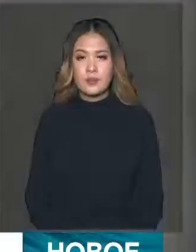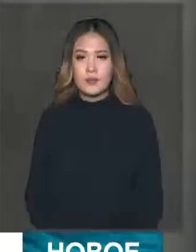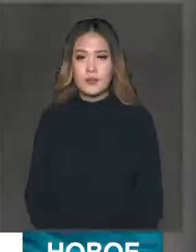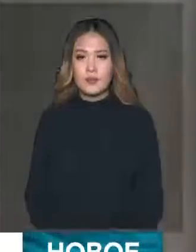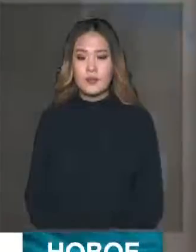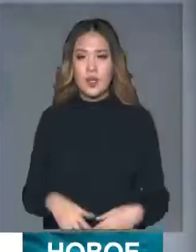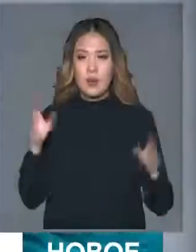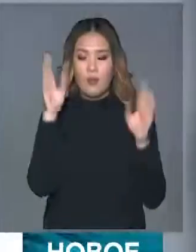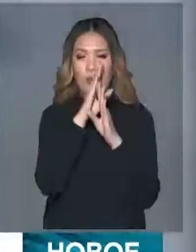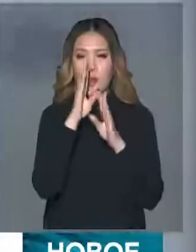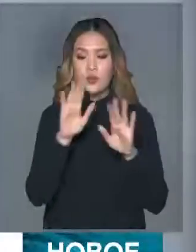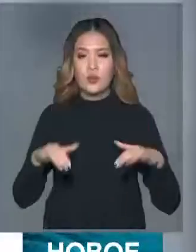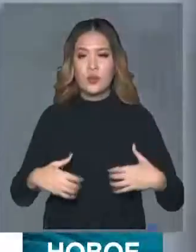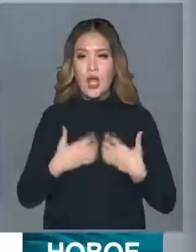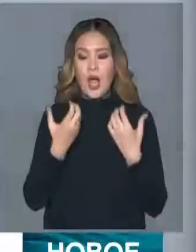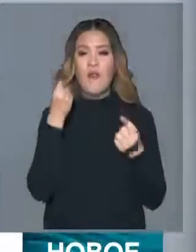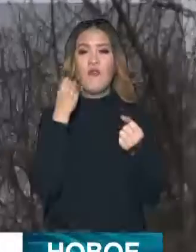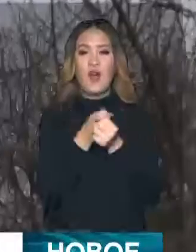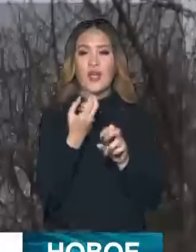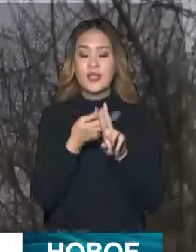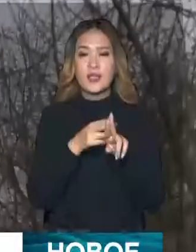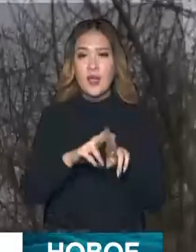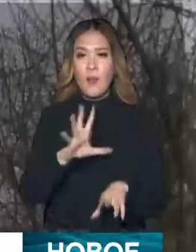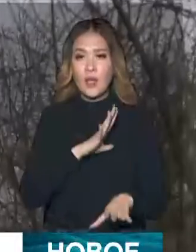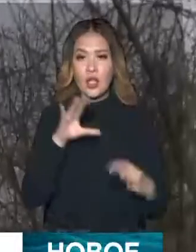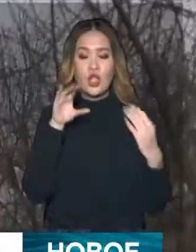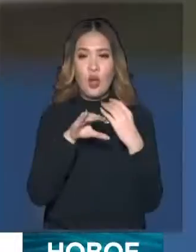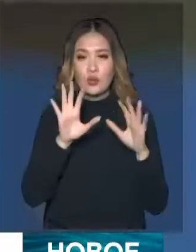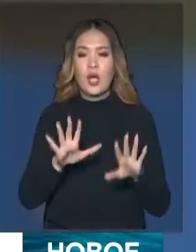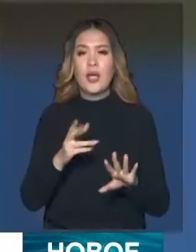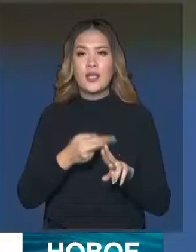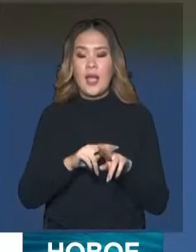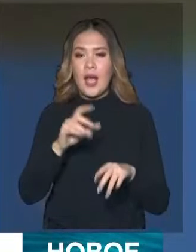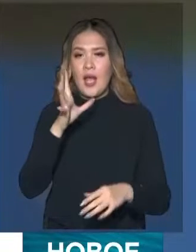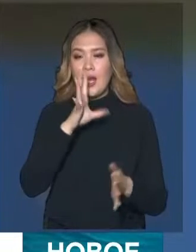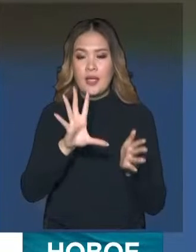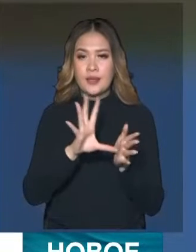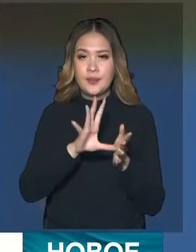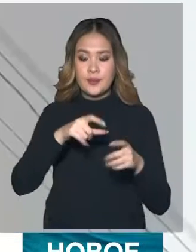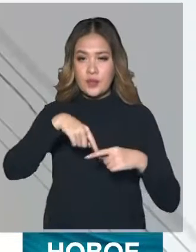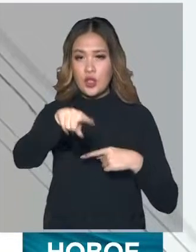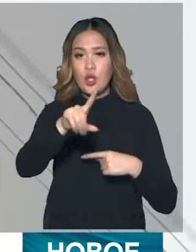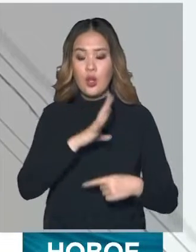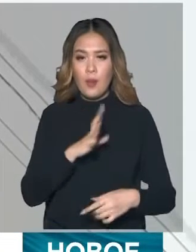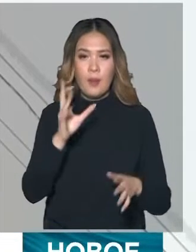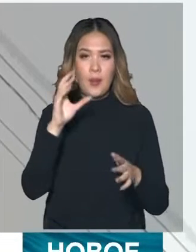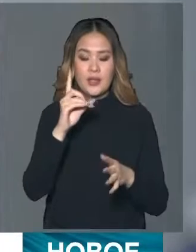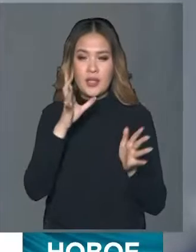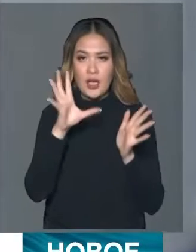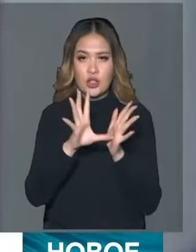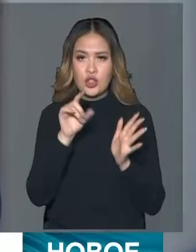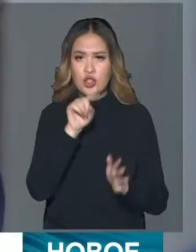Такая погода, жижа. Аварии возникли не только на дорогах, но и на электролиниях. Без электричества остались тысячи домов.